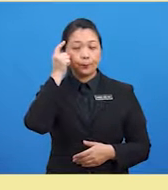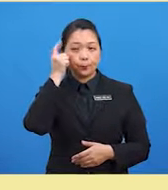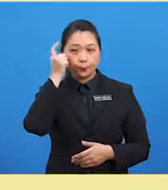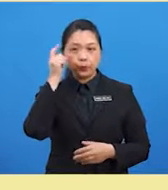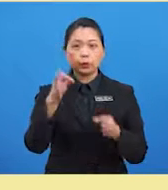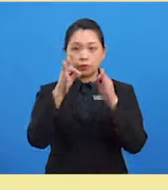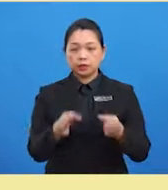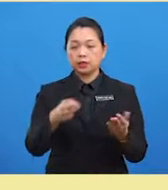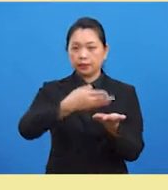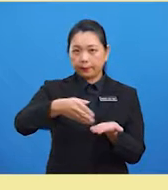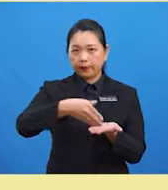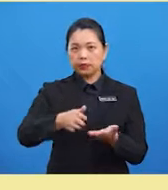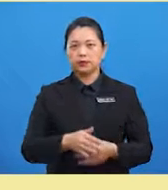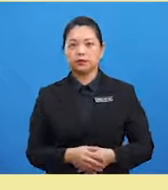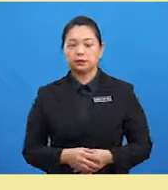keputusan pembelian.